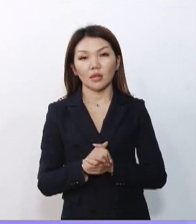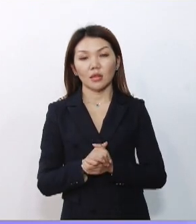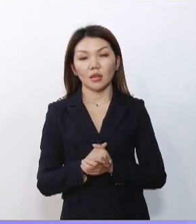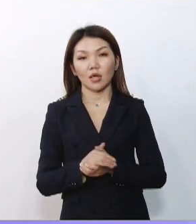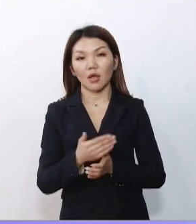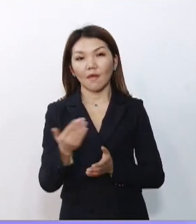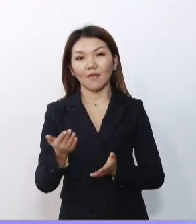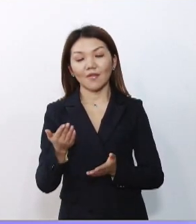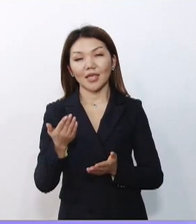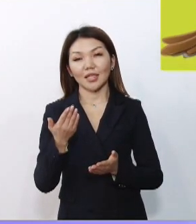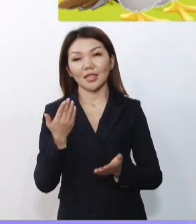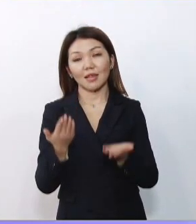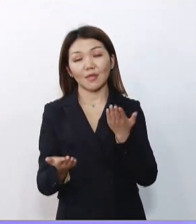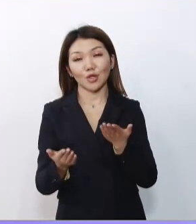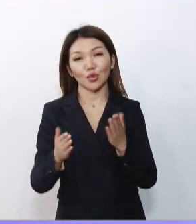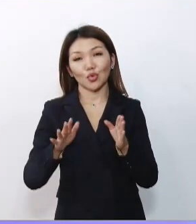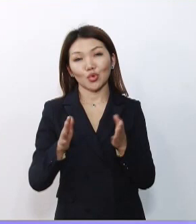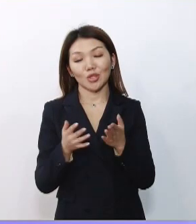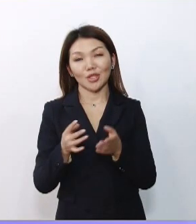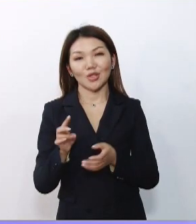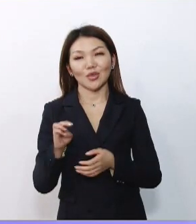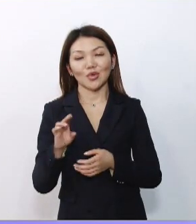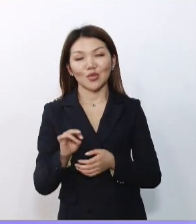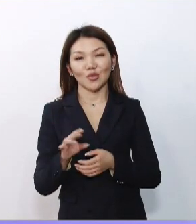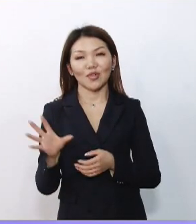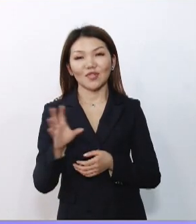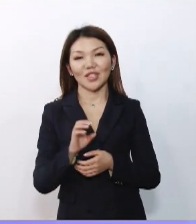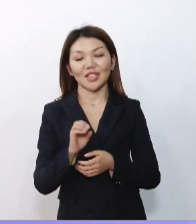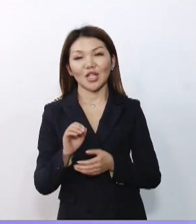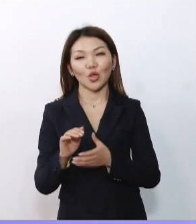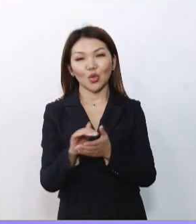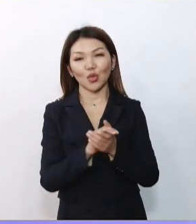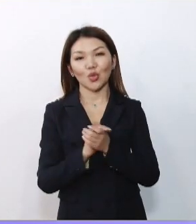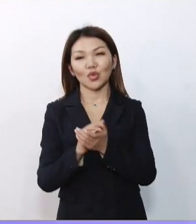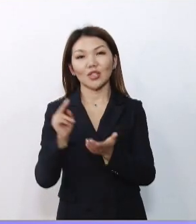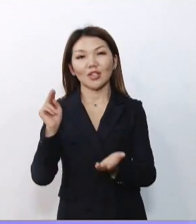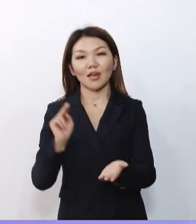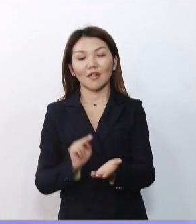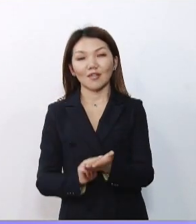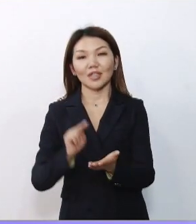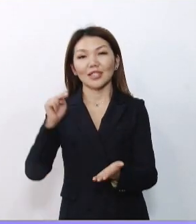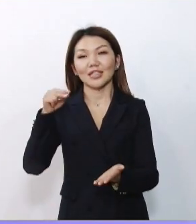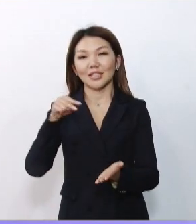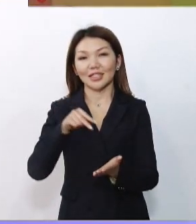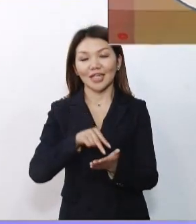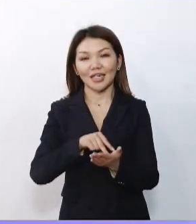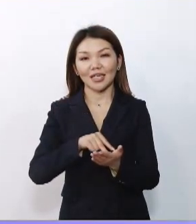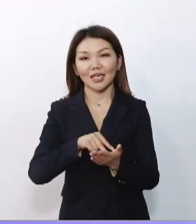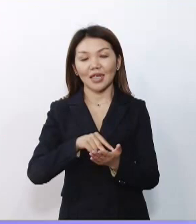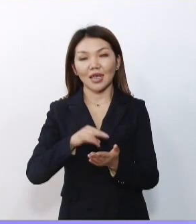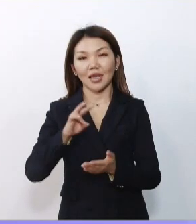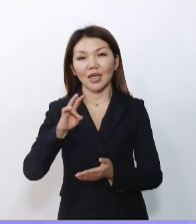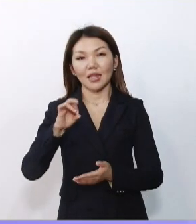Вы, наверное, устали? Ну тогда все дружно встали. Ногами